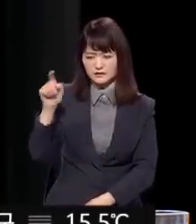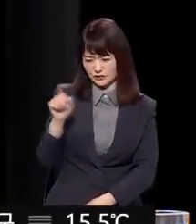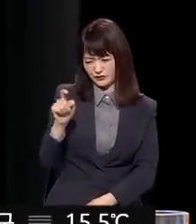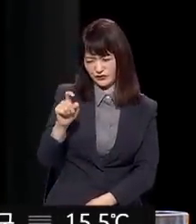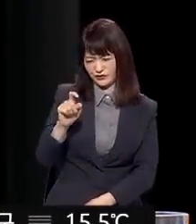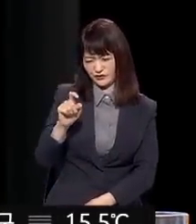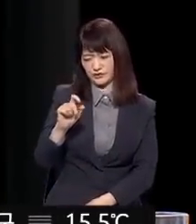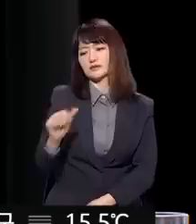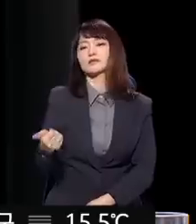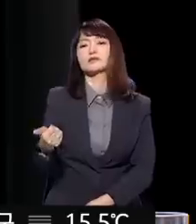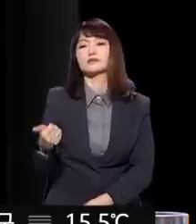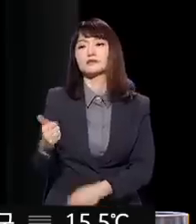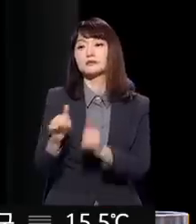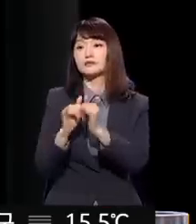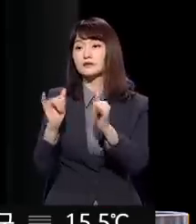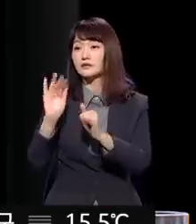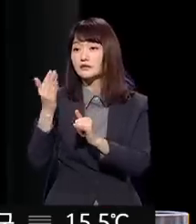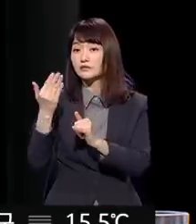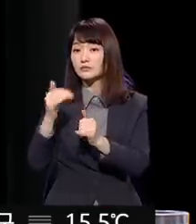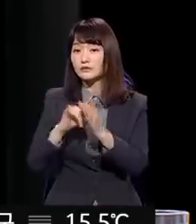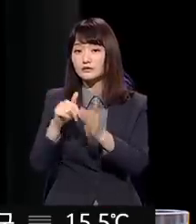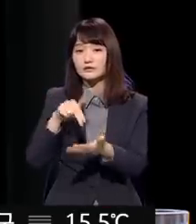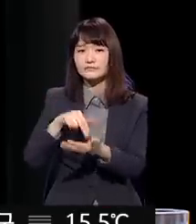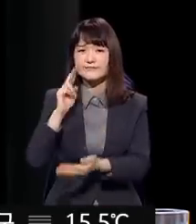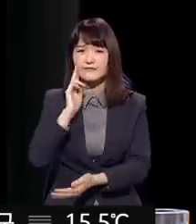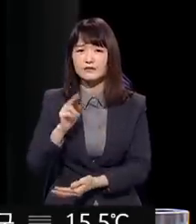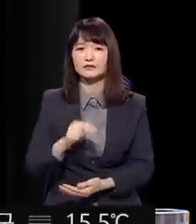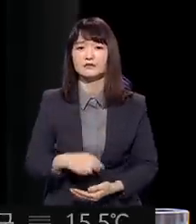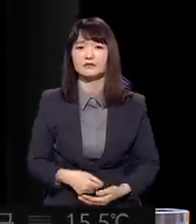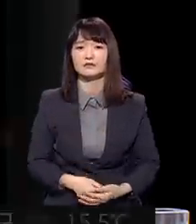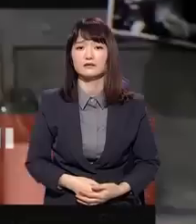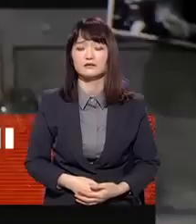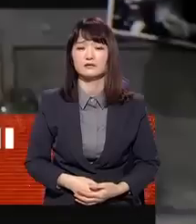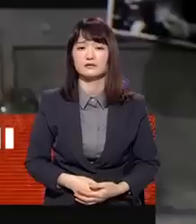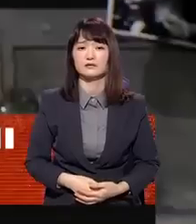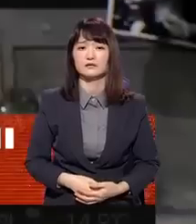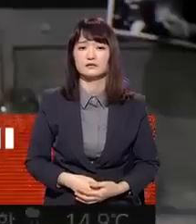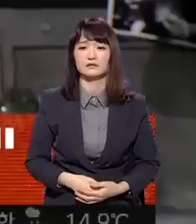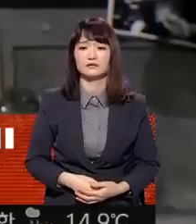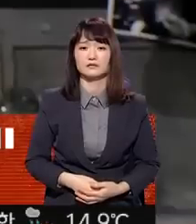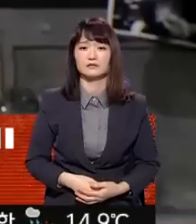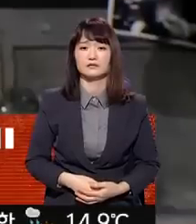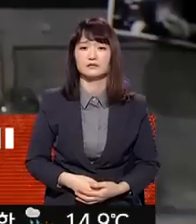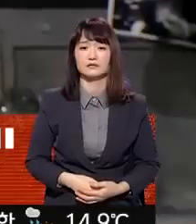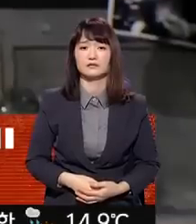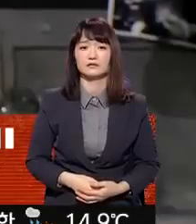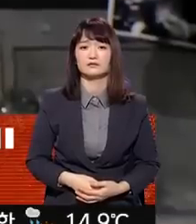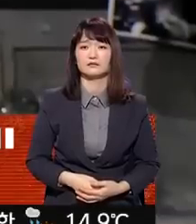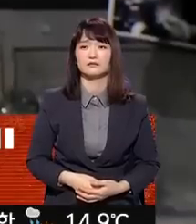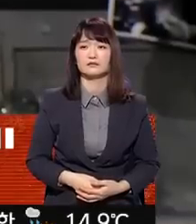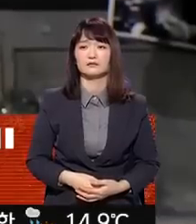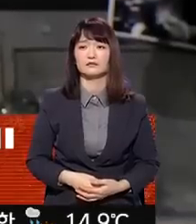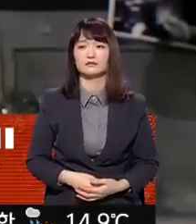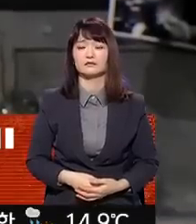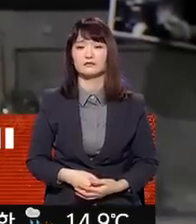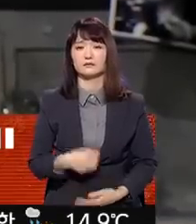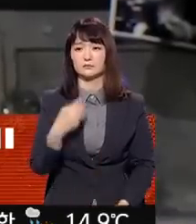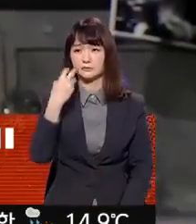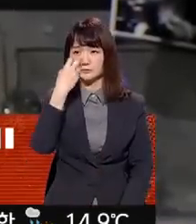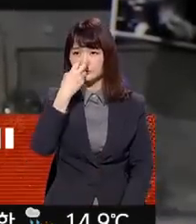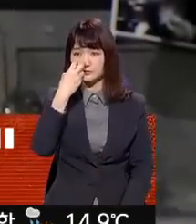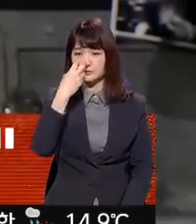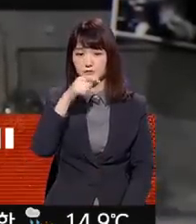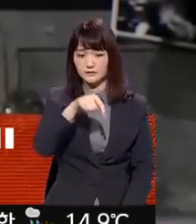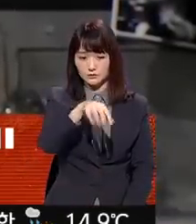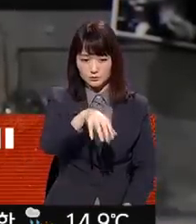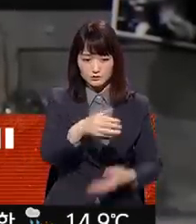그 대상이 된다는 그 가족들 얼마나 비참하겠습니까? 비참하게도 화가 나겠죠. 화가 나는데 그 이제 거기 있던 취재를 하다 보니까 현장에